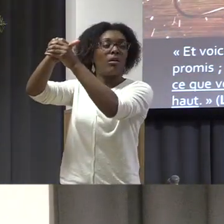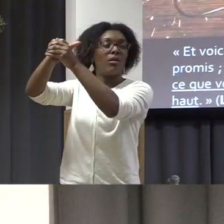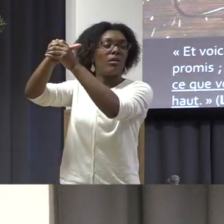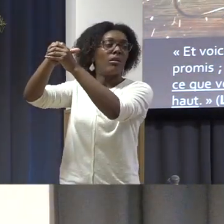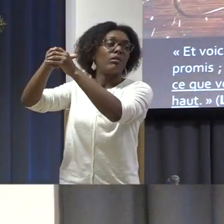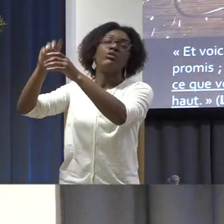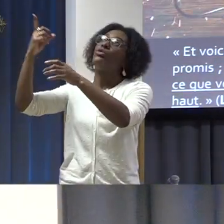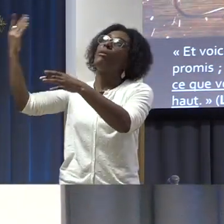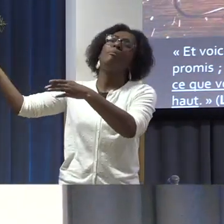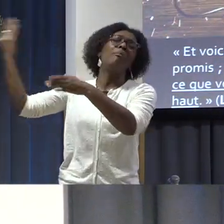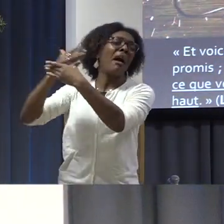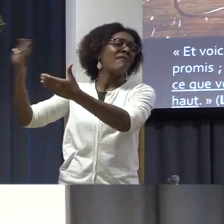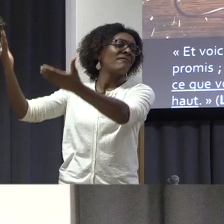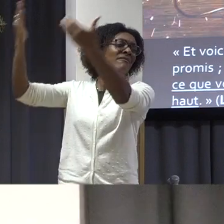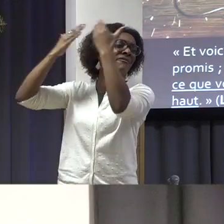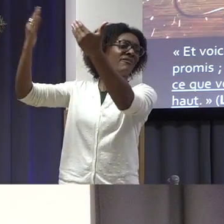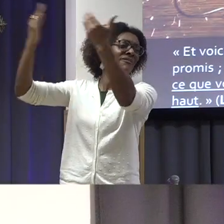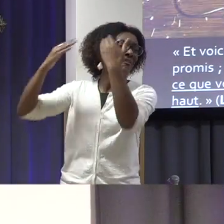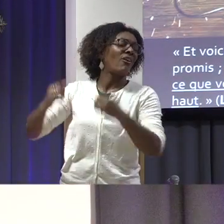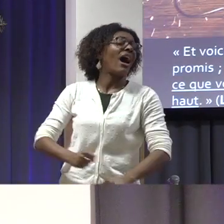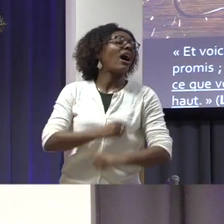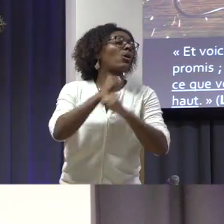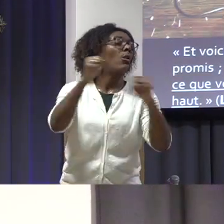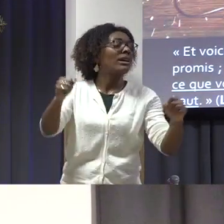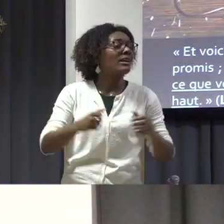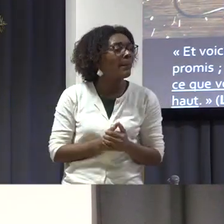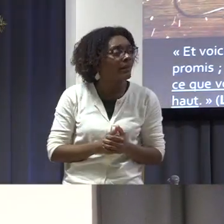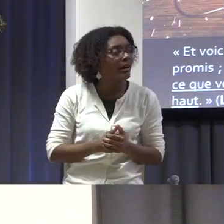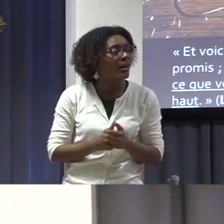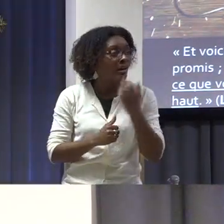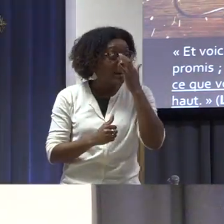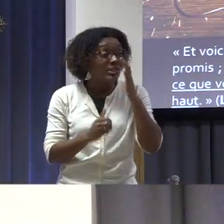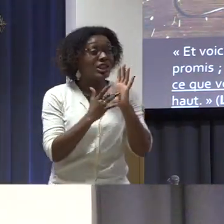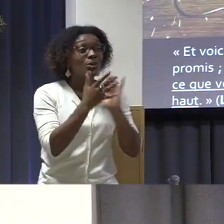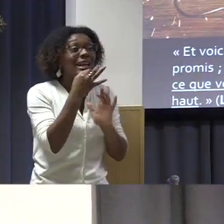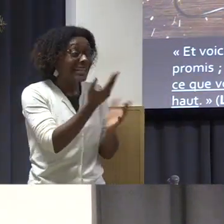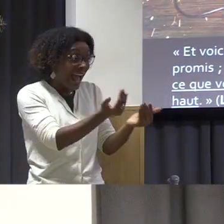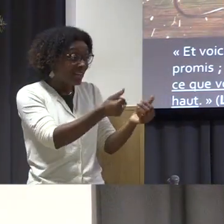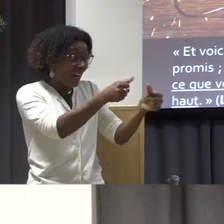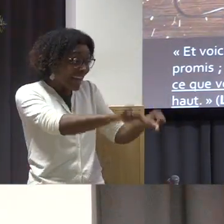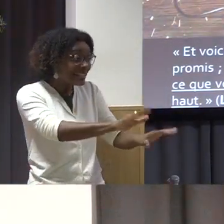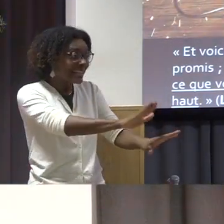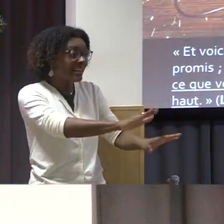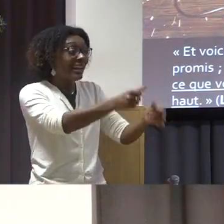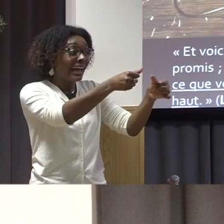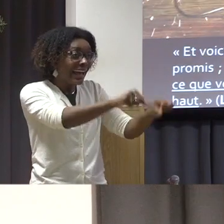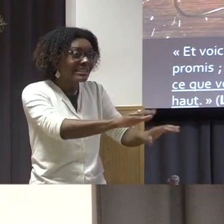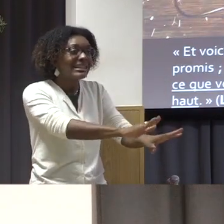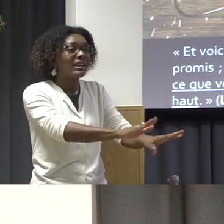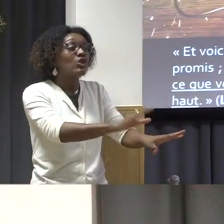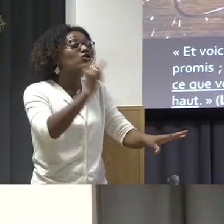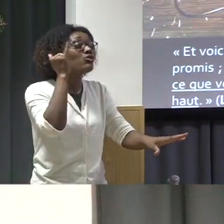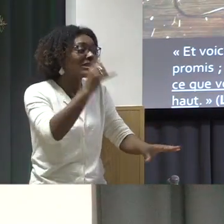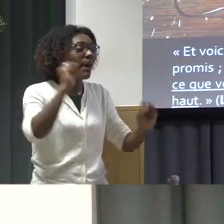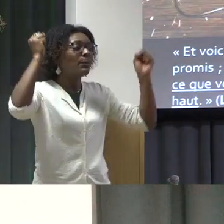de nous attendent et soyez rêver qu au lieu de présenter des demandes sur demande réclamant la